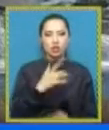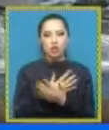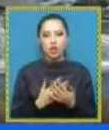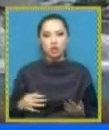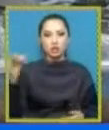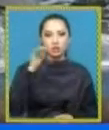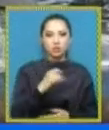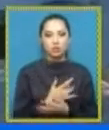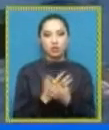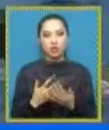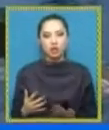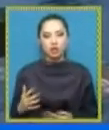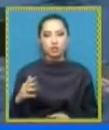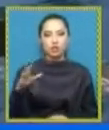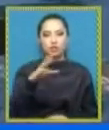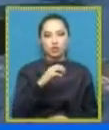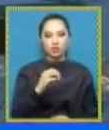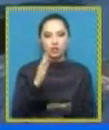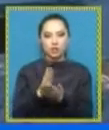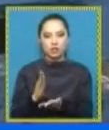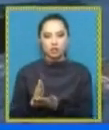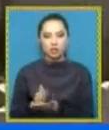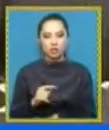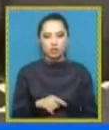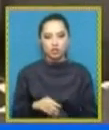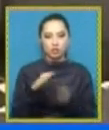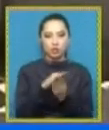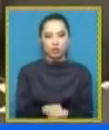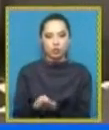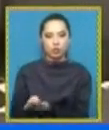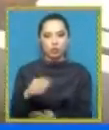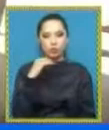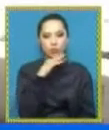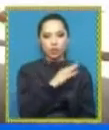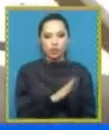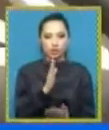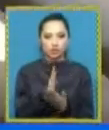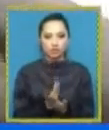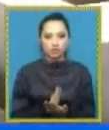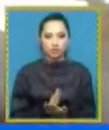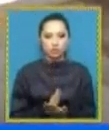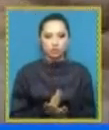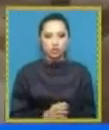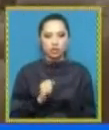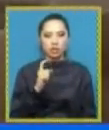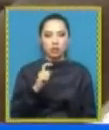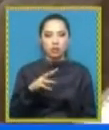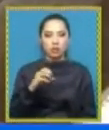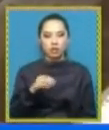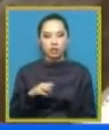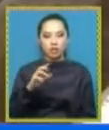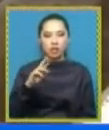Талай бахадыр батырларымыз бен хандарымыздың сүйегі жерленген. Есімхан негізін саған хан ордасында тұрмыз. Баяғы Ахмет Яссауидің өмір сүрген